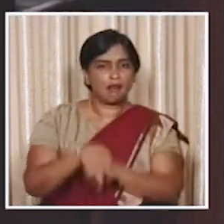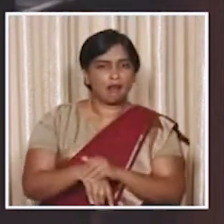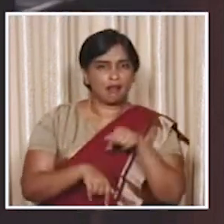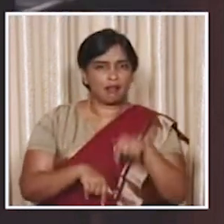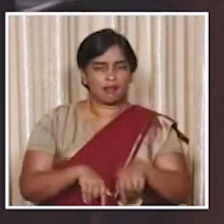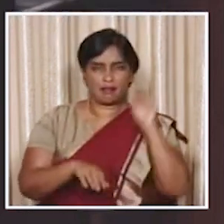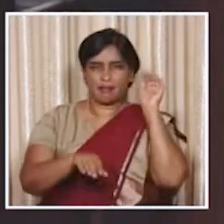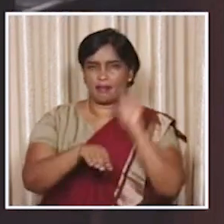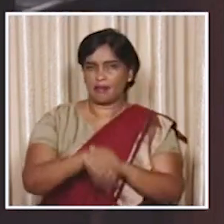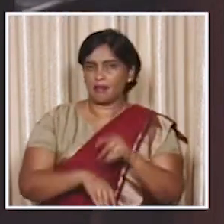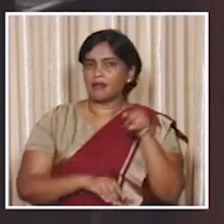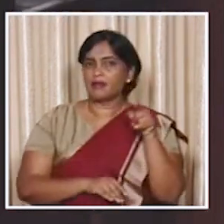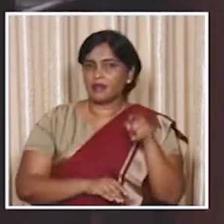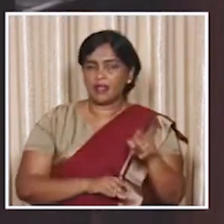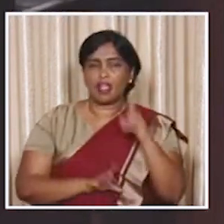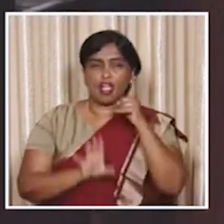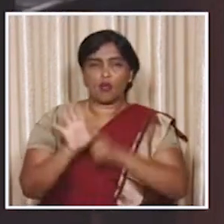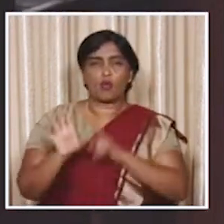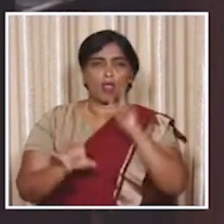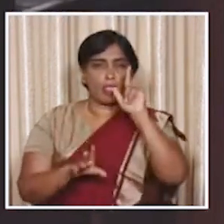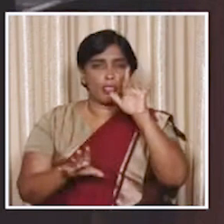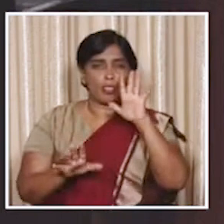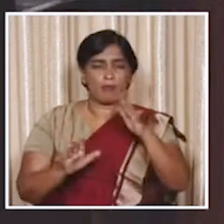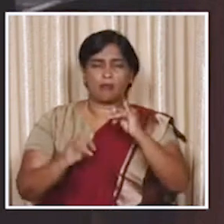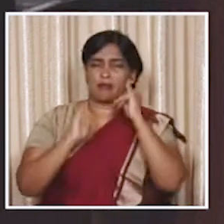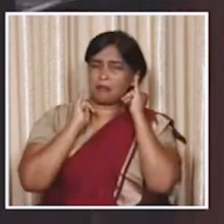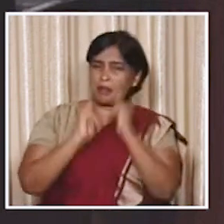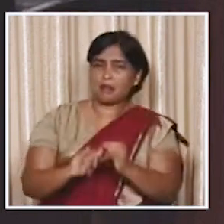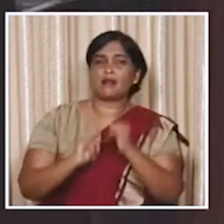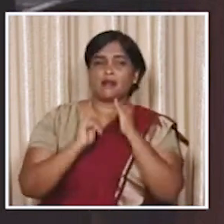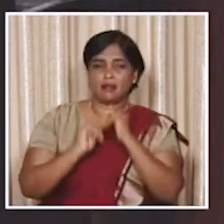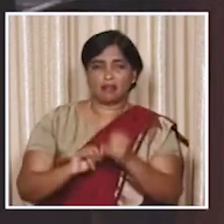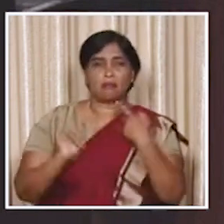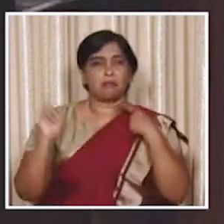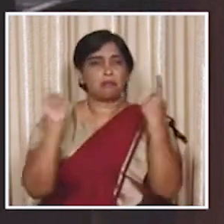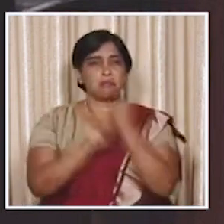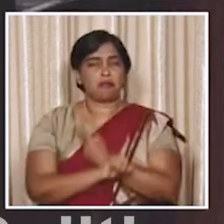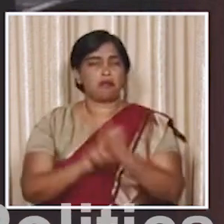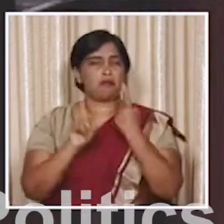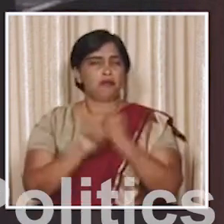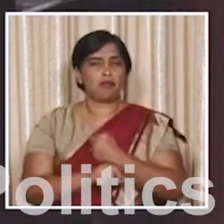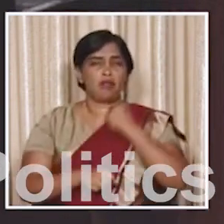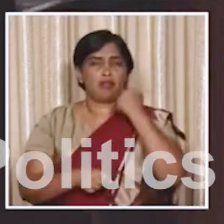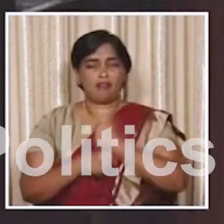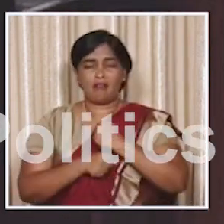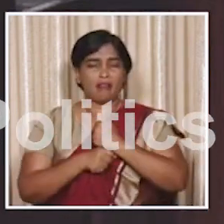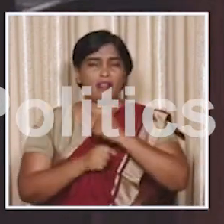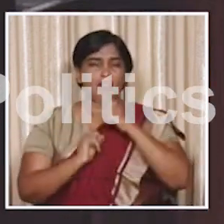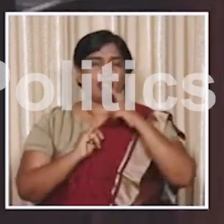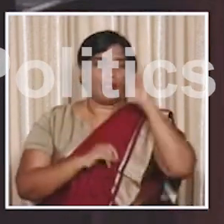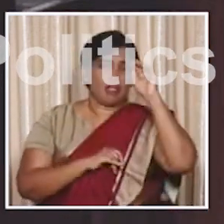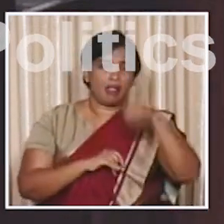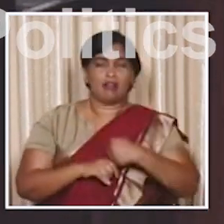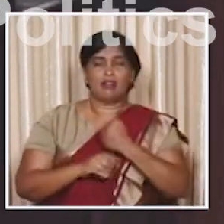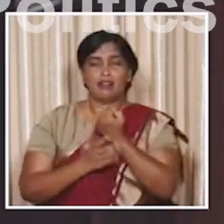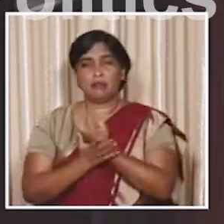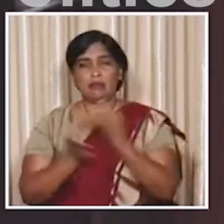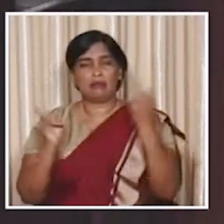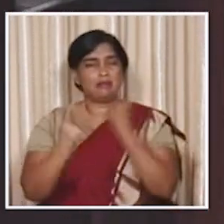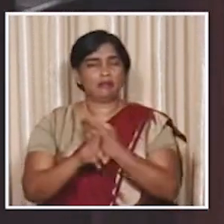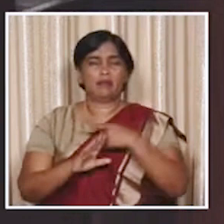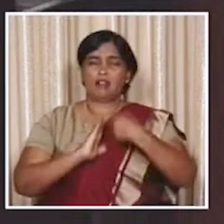ආවේ. 75 වසරක සාපේලු. මොකද හේතුව මේ අපි මාරුවෙන් මාරුවට ආණ්ඩු කළා මේ රට ඉවර කළලු.